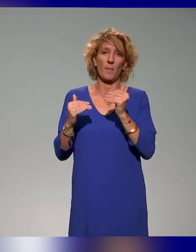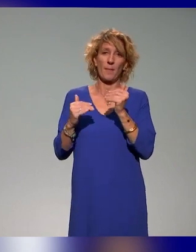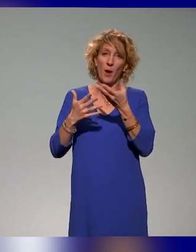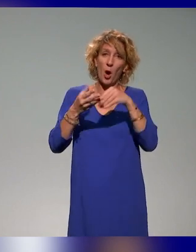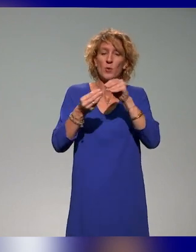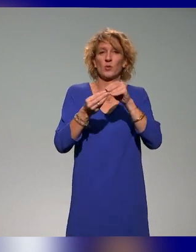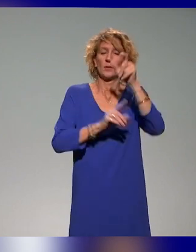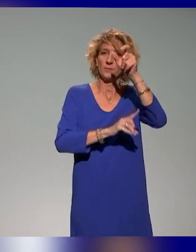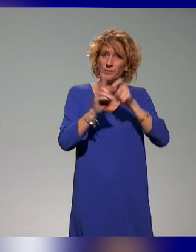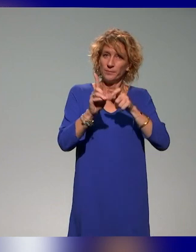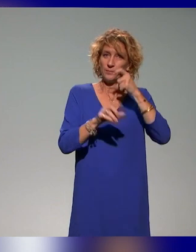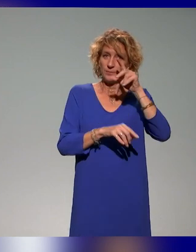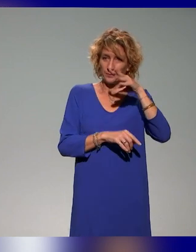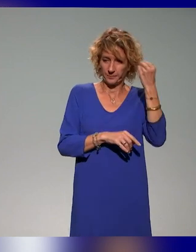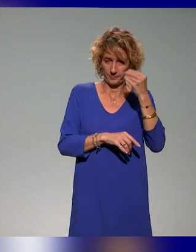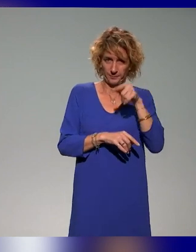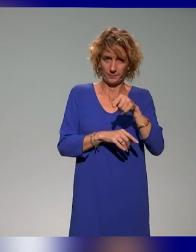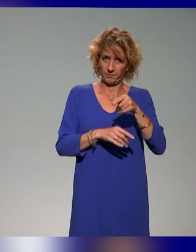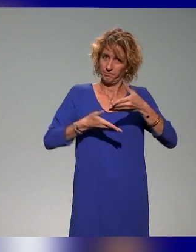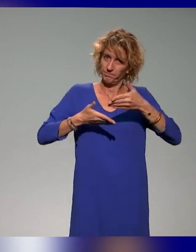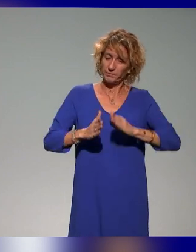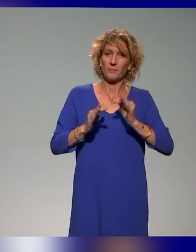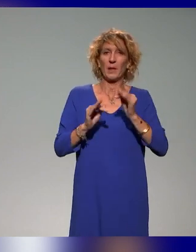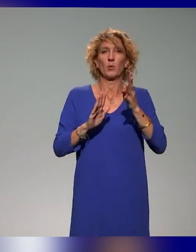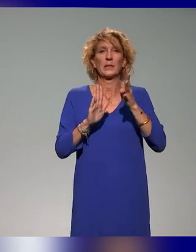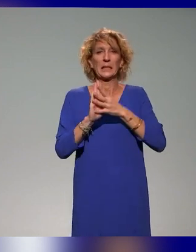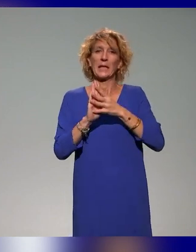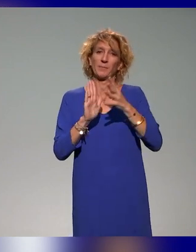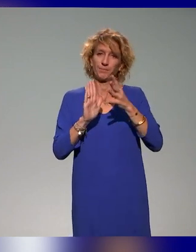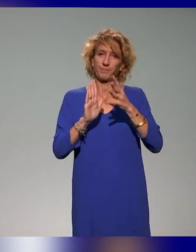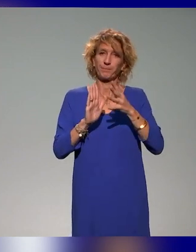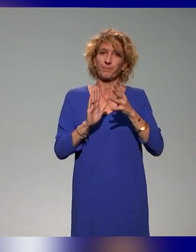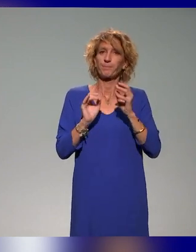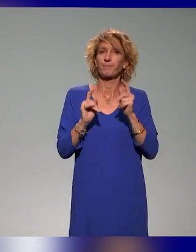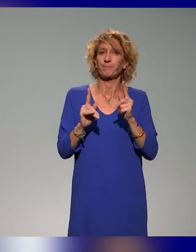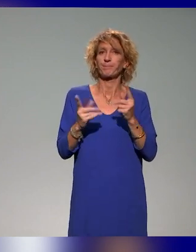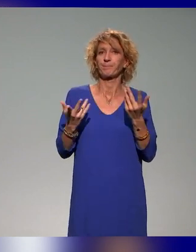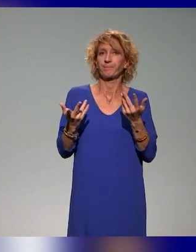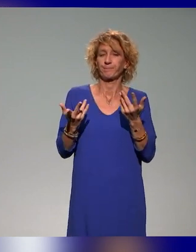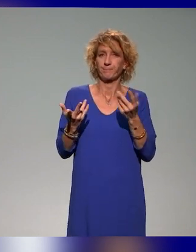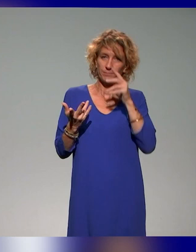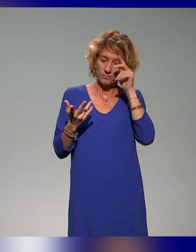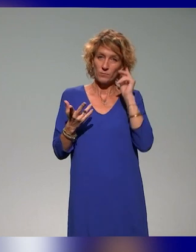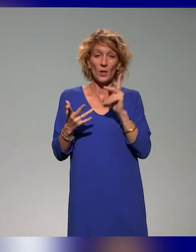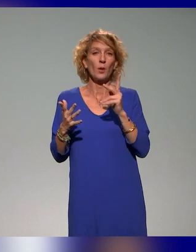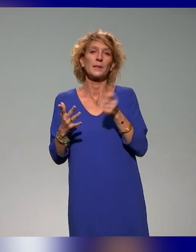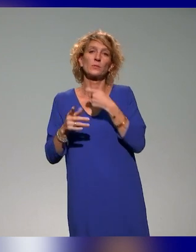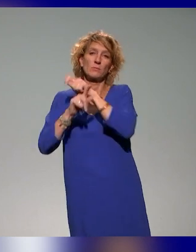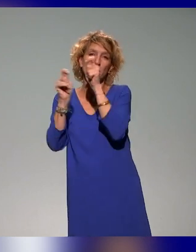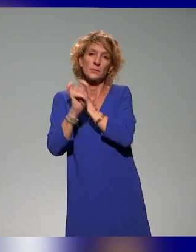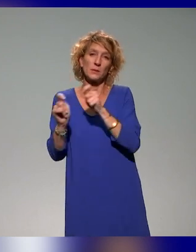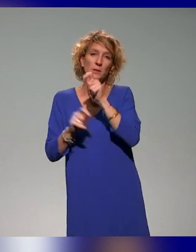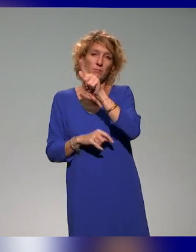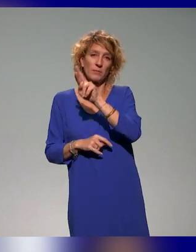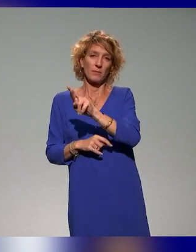tranche sur certains critères. Donc gardez ça à l'esprit, en plus du respect du RGPD, qui évidemment est très important, mais